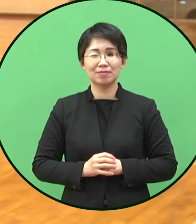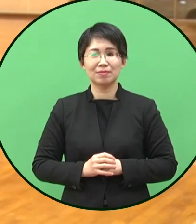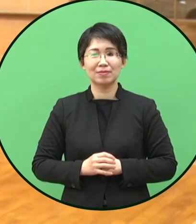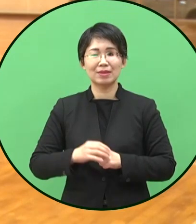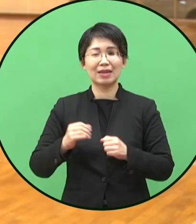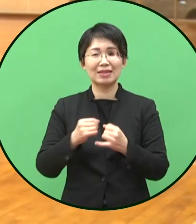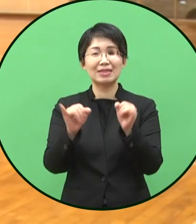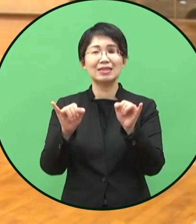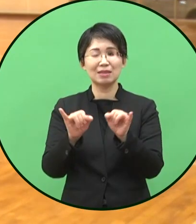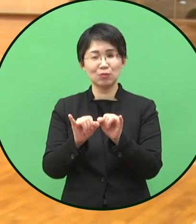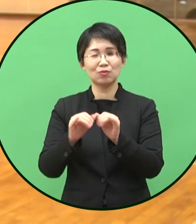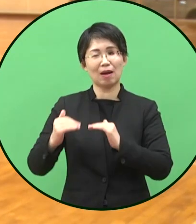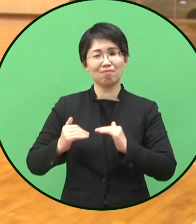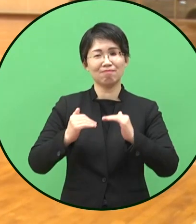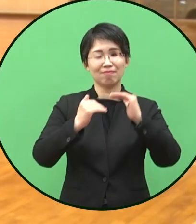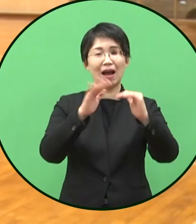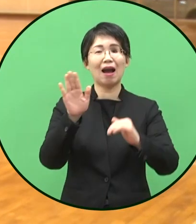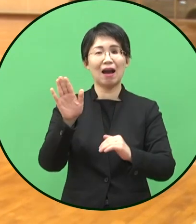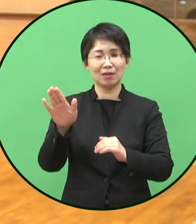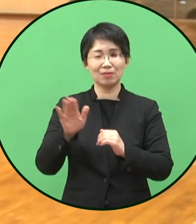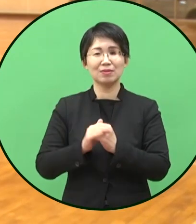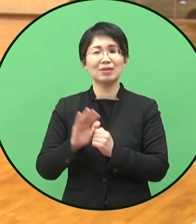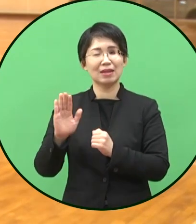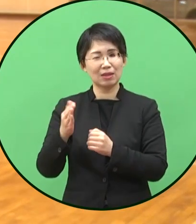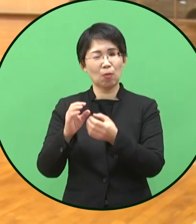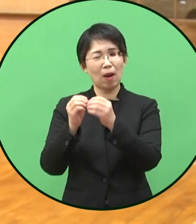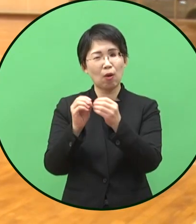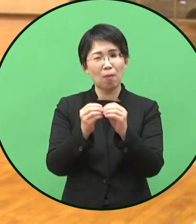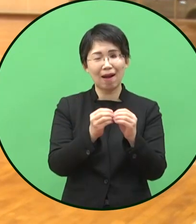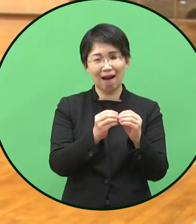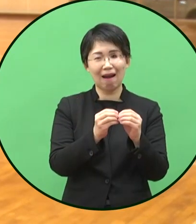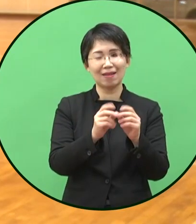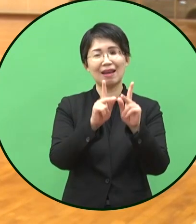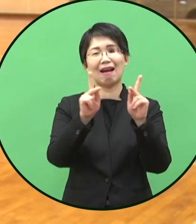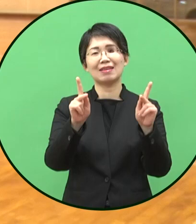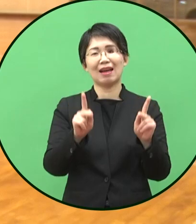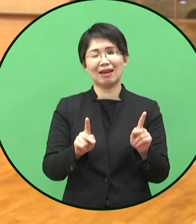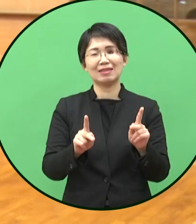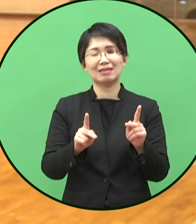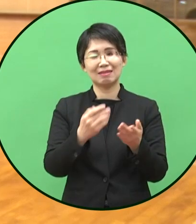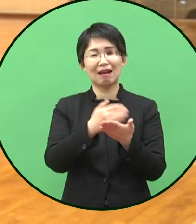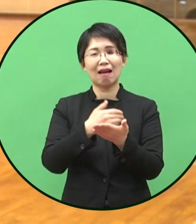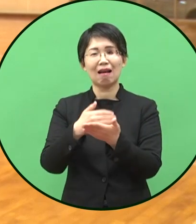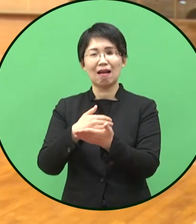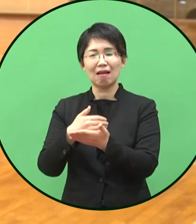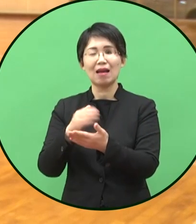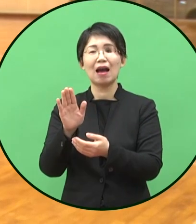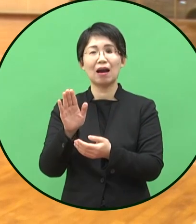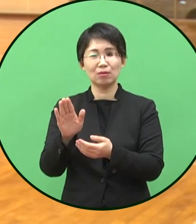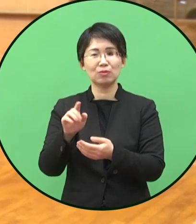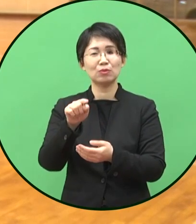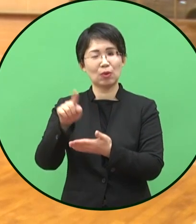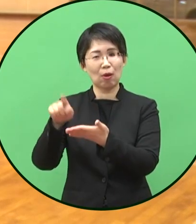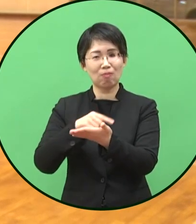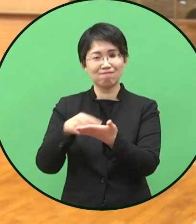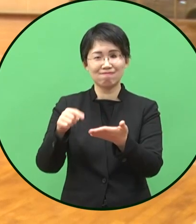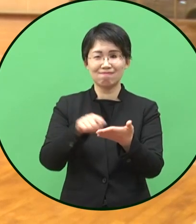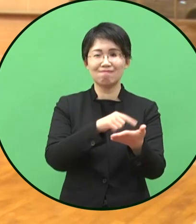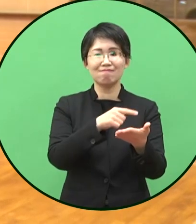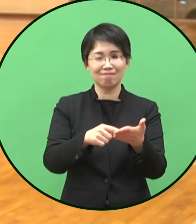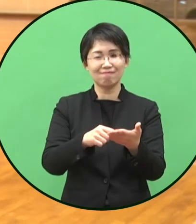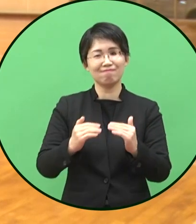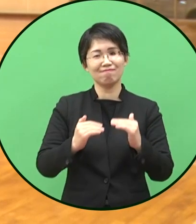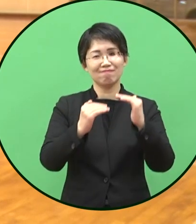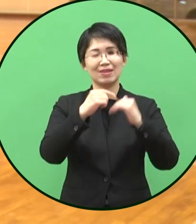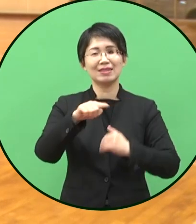まあ、チームは出来上がってきてるんですけど、ちょっと細かいところがまだちょっと課題が残る部分があるので、そこを詰めて仕